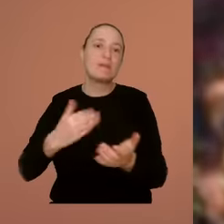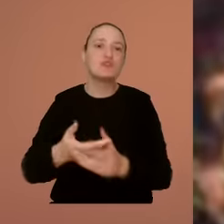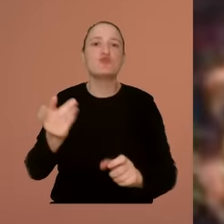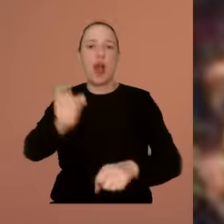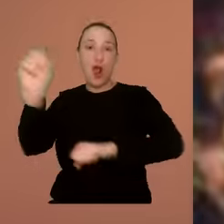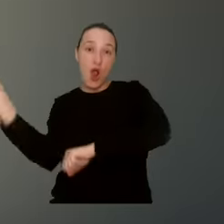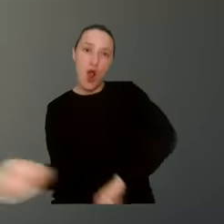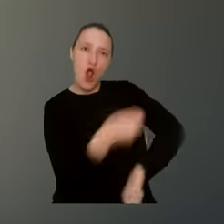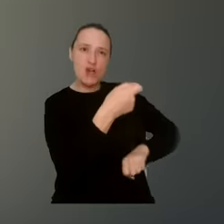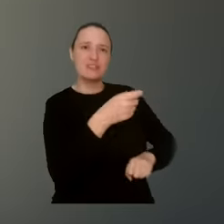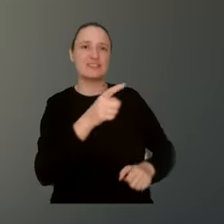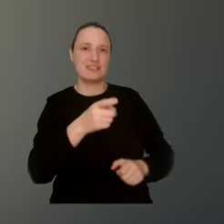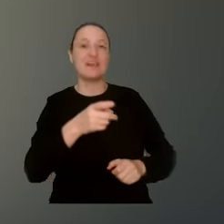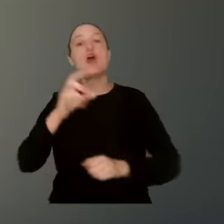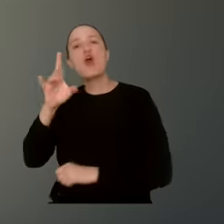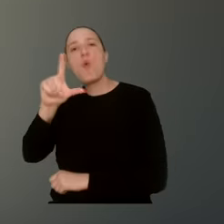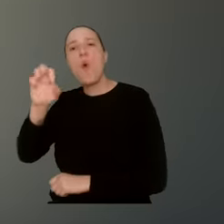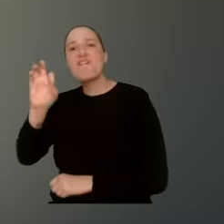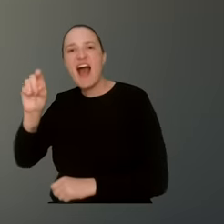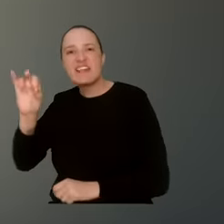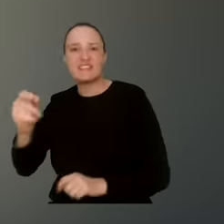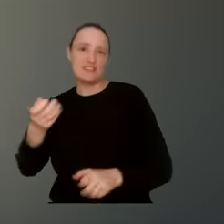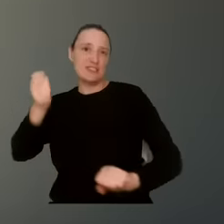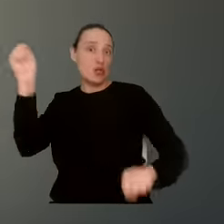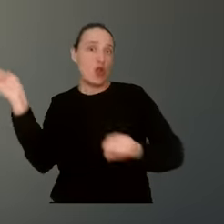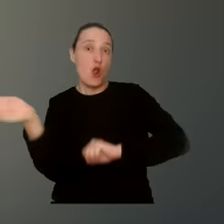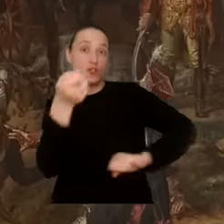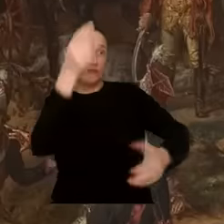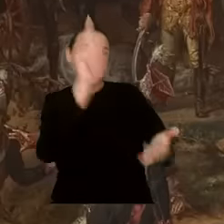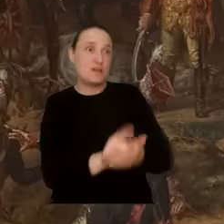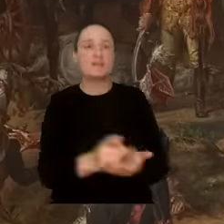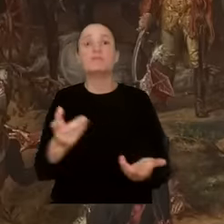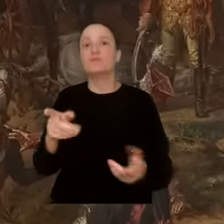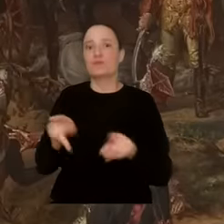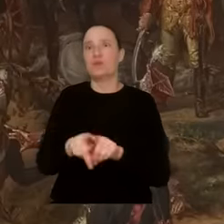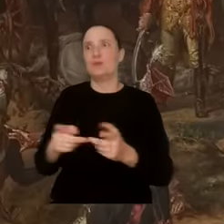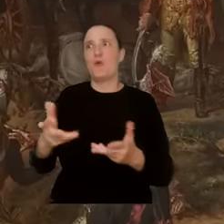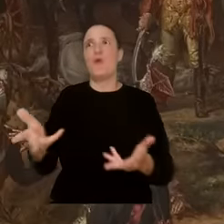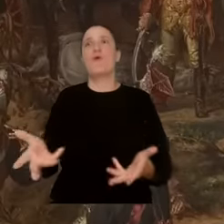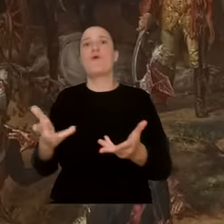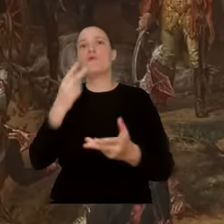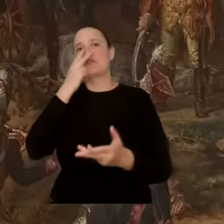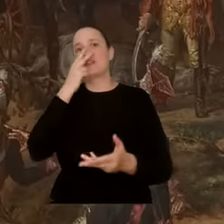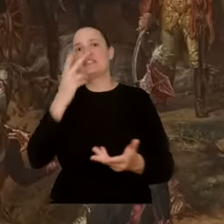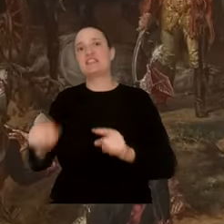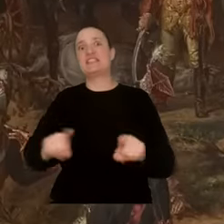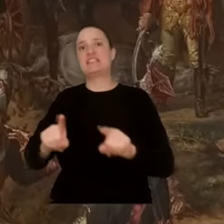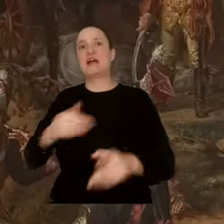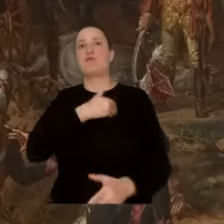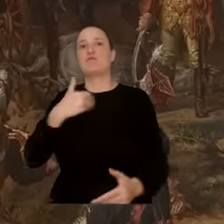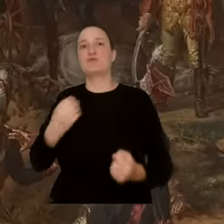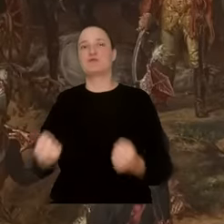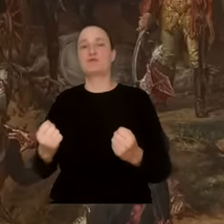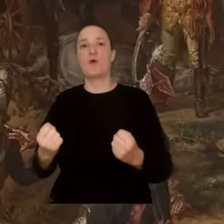Bartosz Głowacki, naczelnik w sukmanie, kosa na sztorc, żywią i bronią stały się czytelnymi znakami. Można